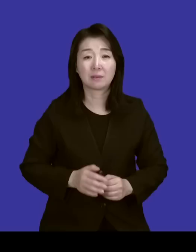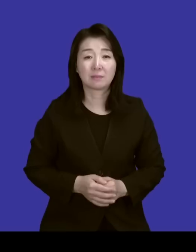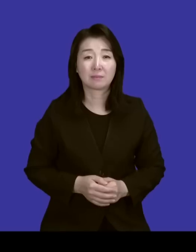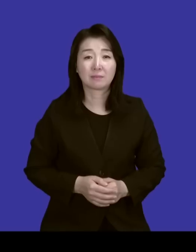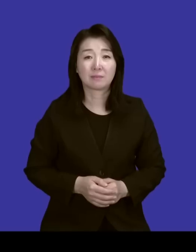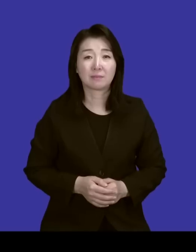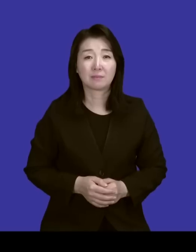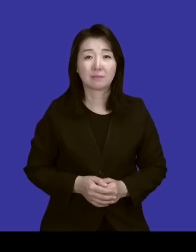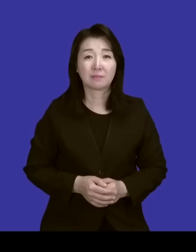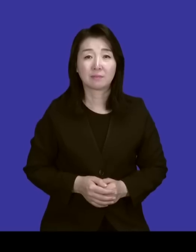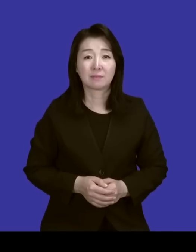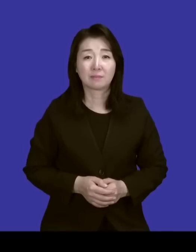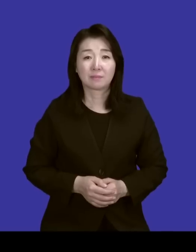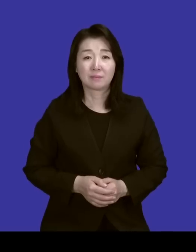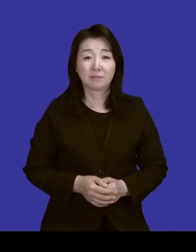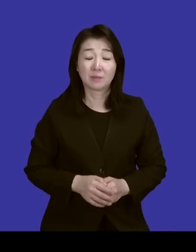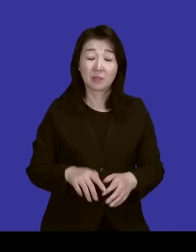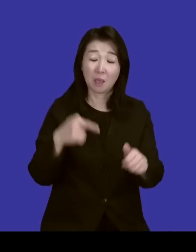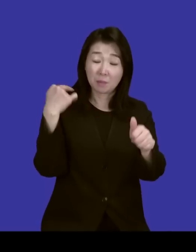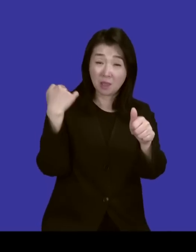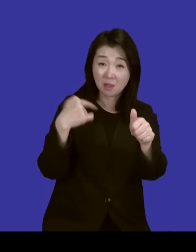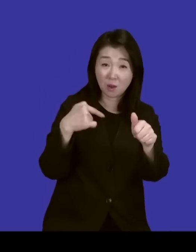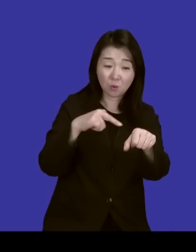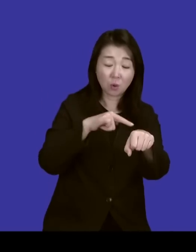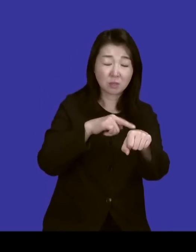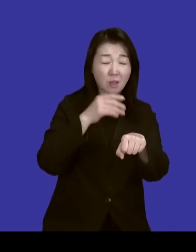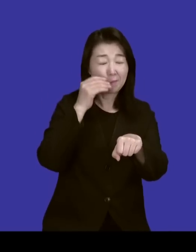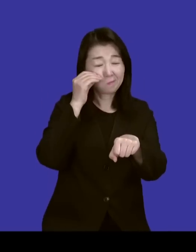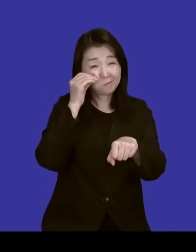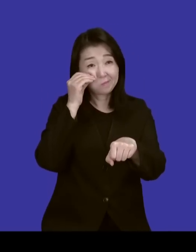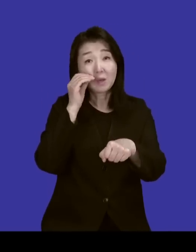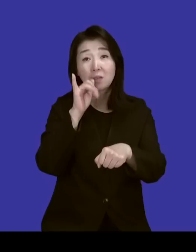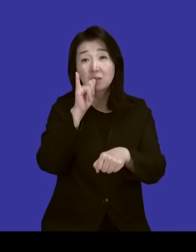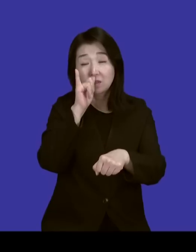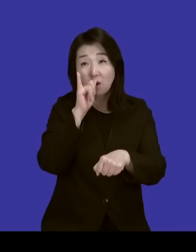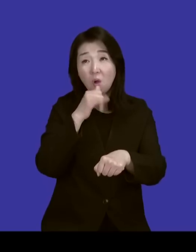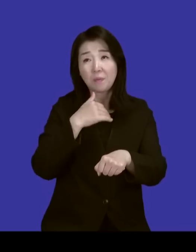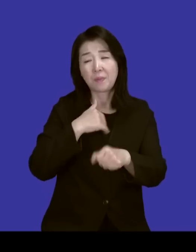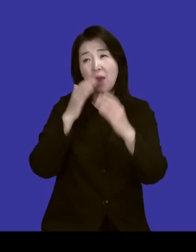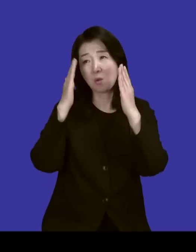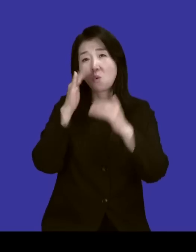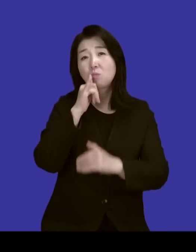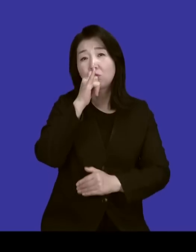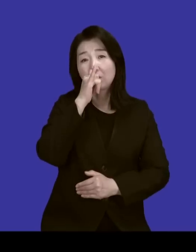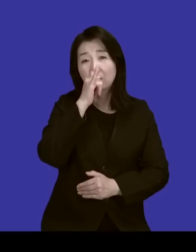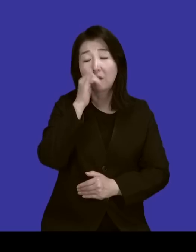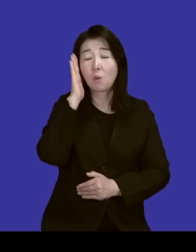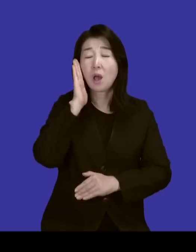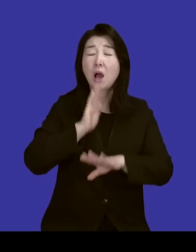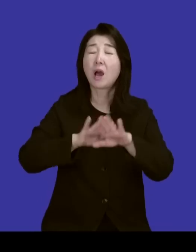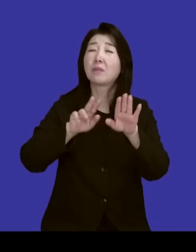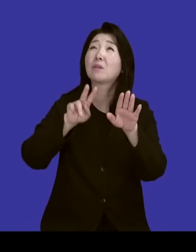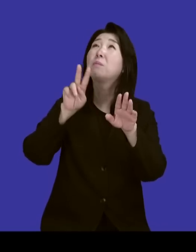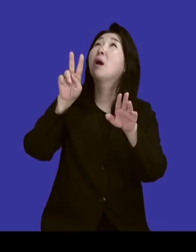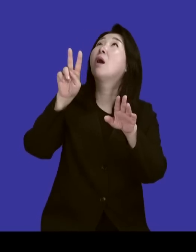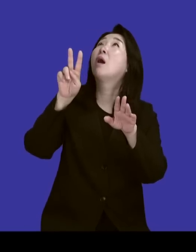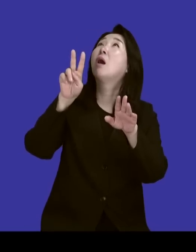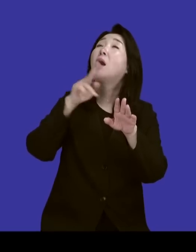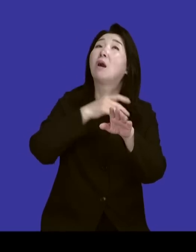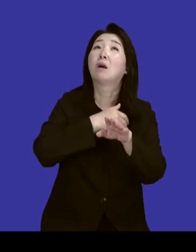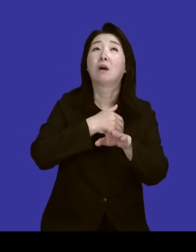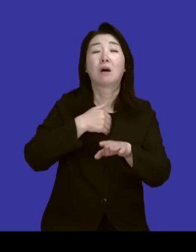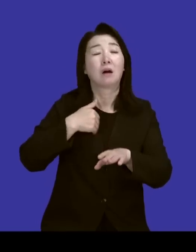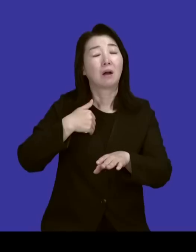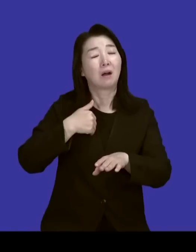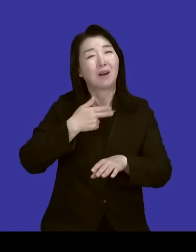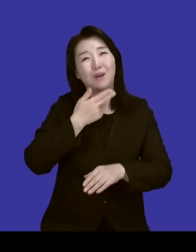뭐 가르치고 시간 남으면 내 공부하고 그러니까 하늘을 바라볼 시간이 별로 없었어요. 예.